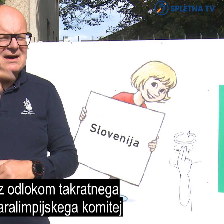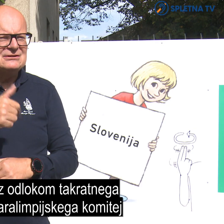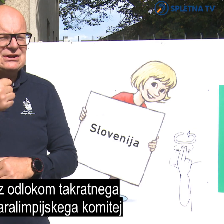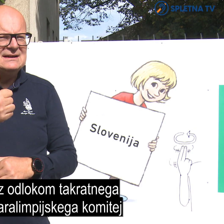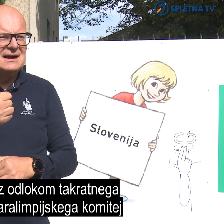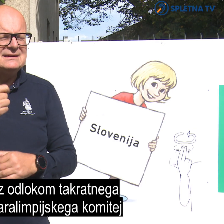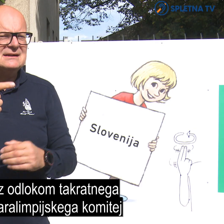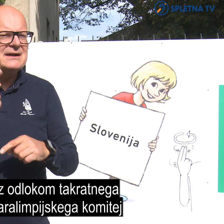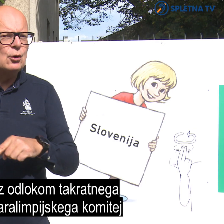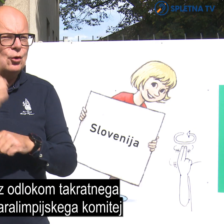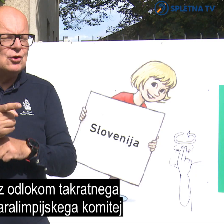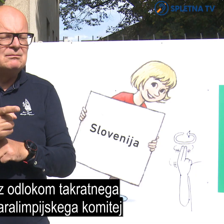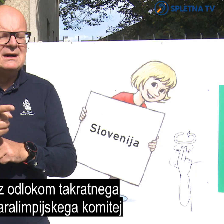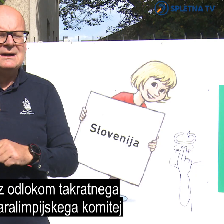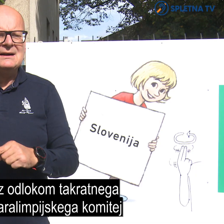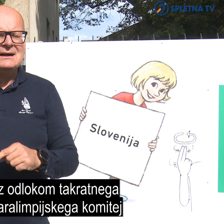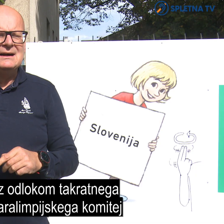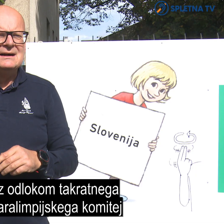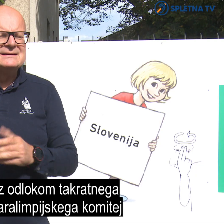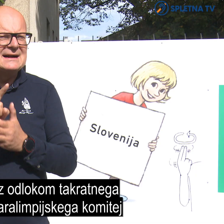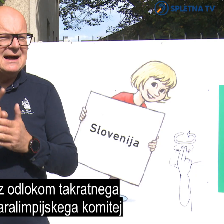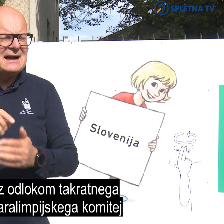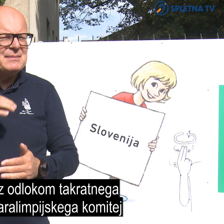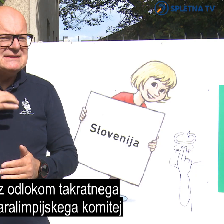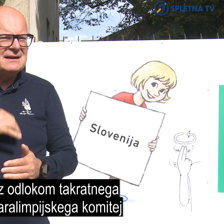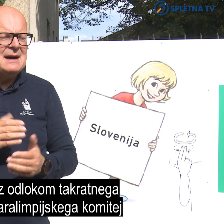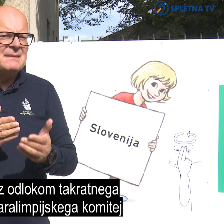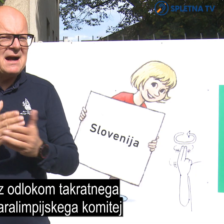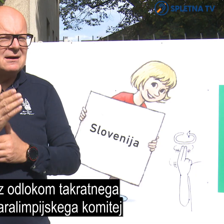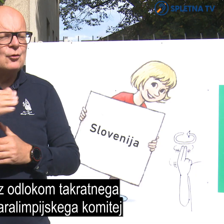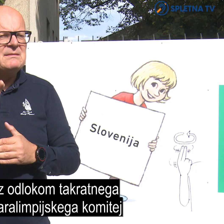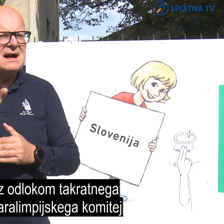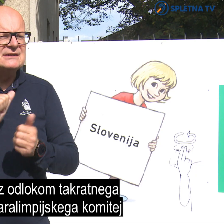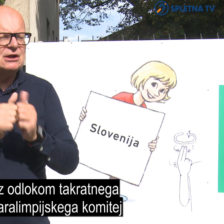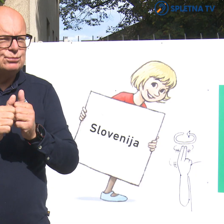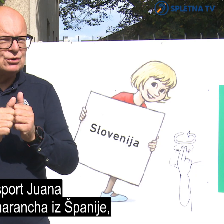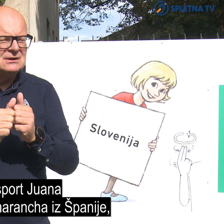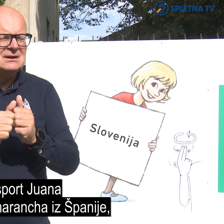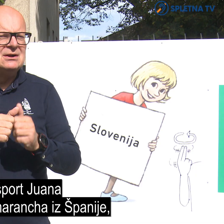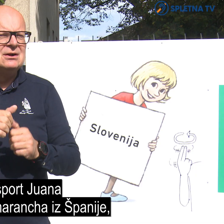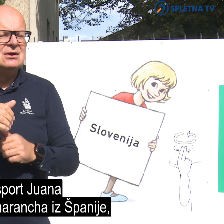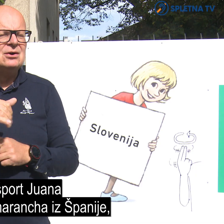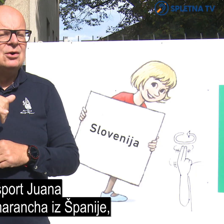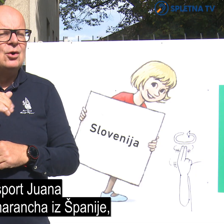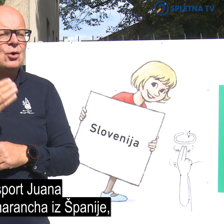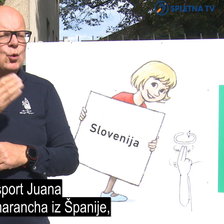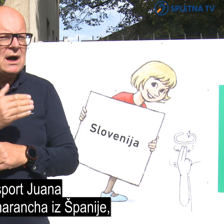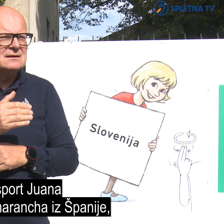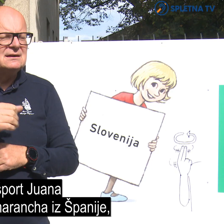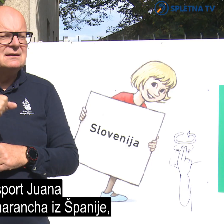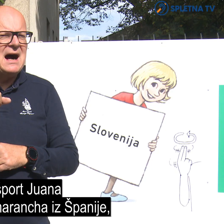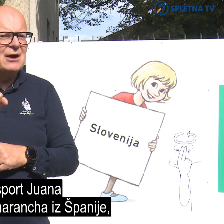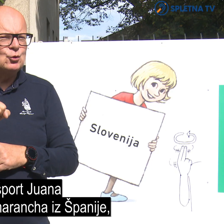Leta 2001 se z odlokom takratnega predsednika Paralimpijskega komiteja za šport Juana